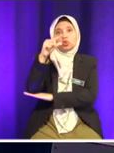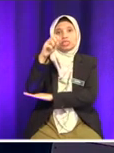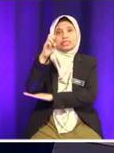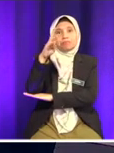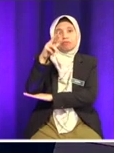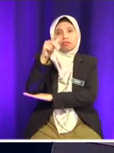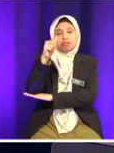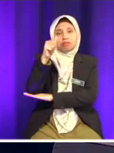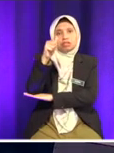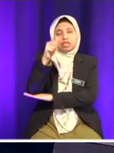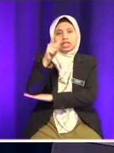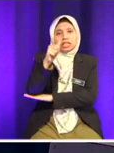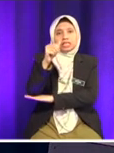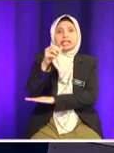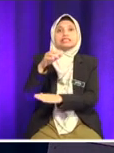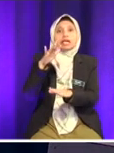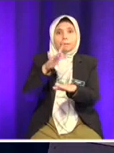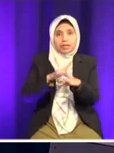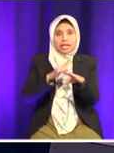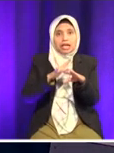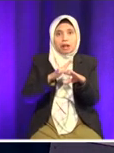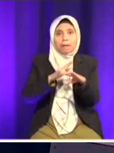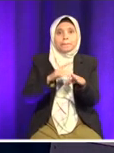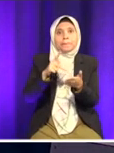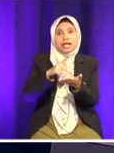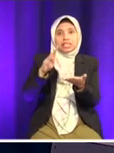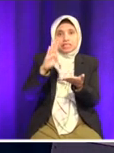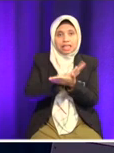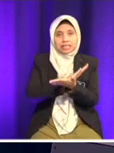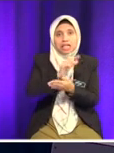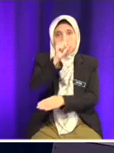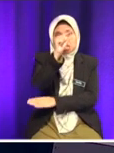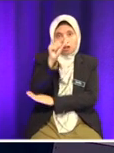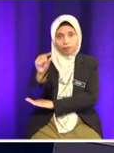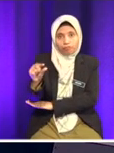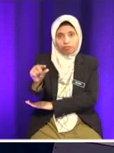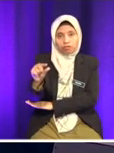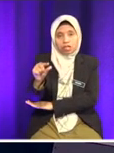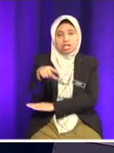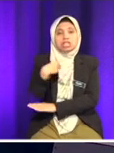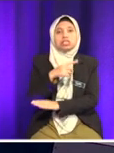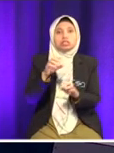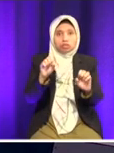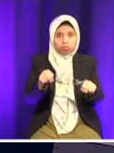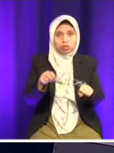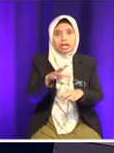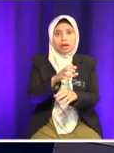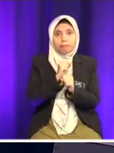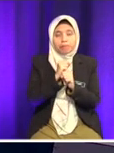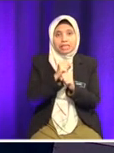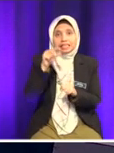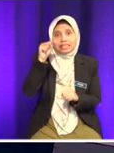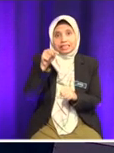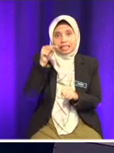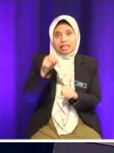inilah yang saya katakan kita boleh ambil untuk titik oke kalau